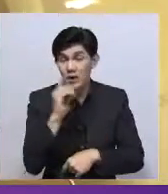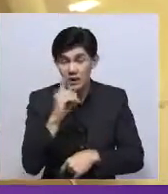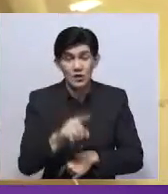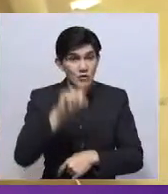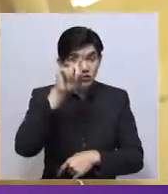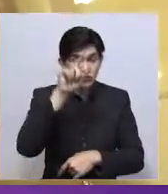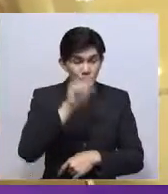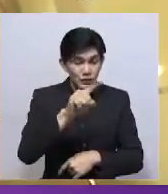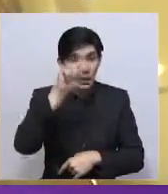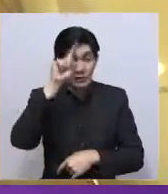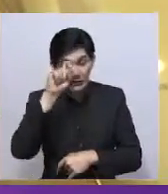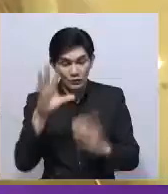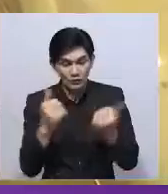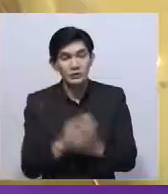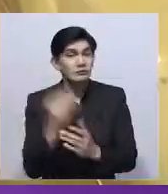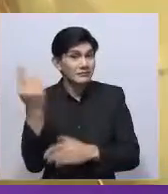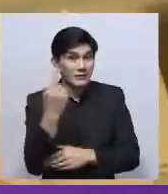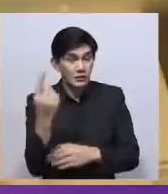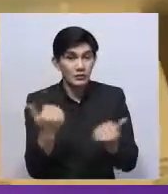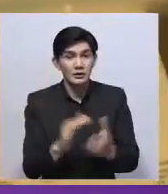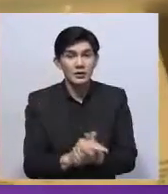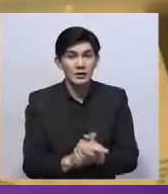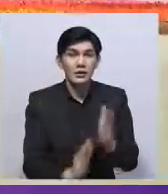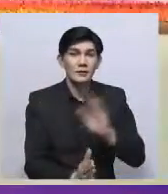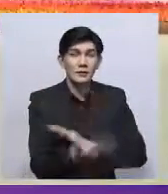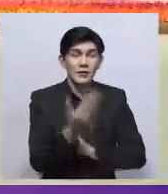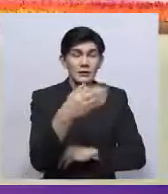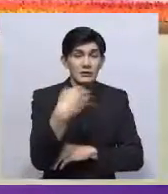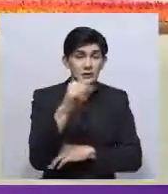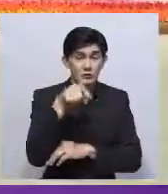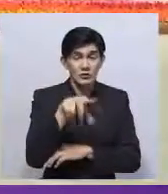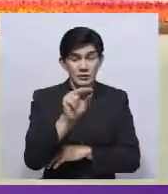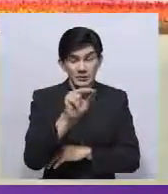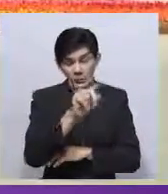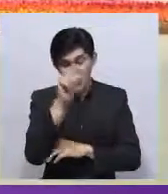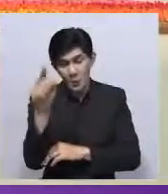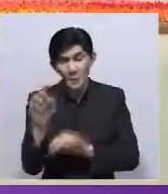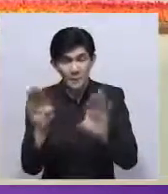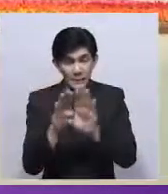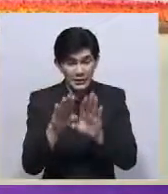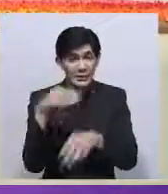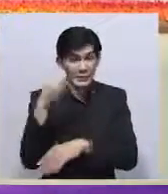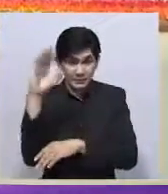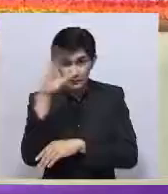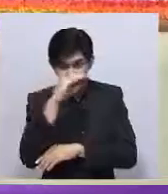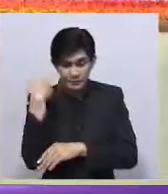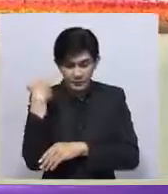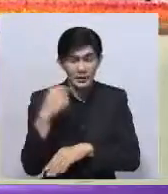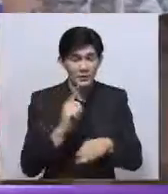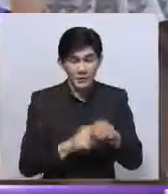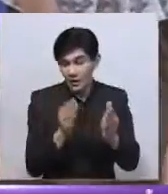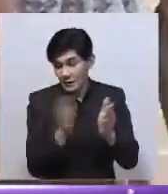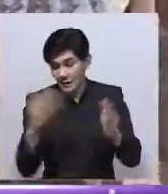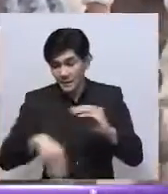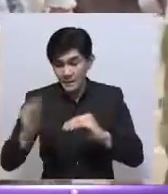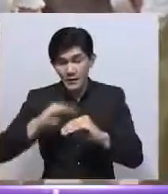ไปศุกร์กับเสาร์วันที่เขาบอกว่าทุกคนจะออกเที่ยวกัน10นาฬิกา30นาทีเริ่มต้นเหมือนกันแต่ไปปิดที่22นาฬิกา คือขยายเวลาเพิ่ม